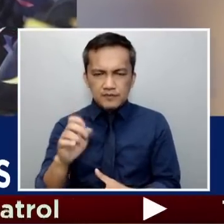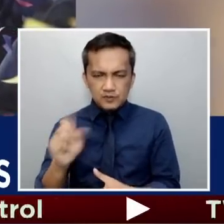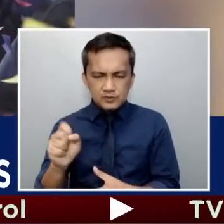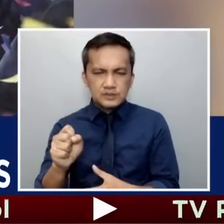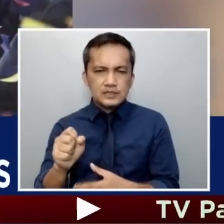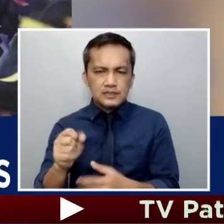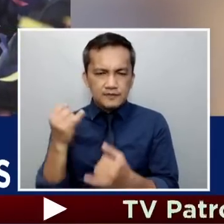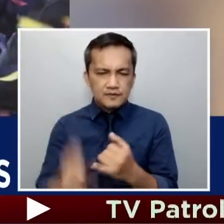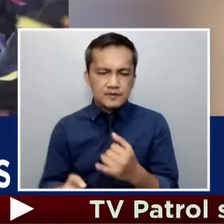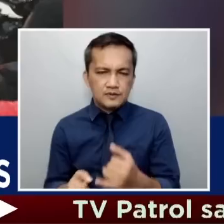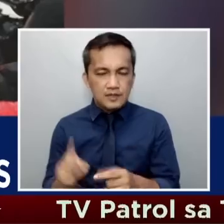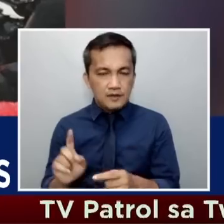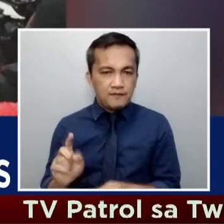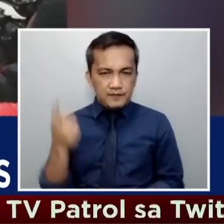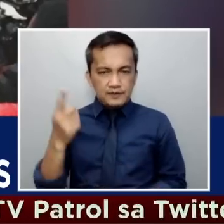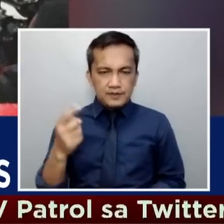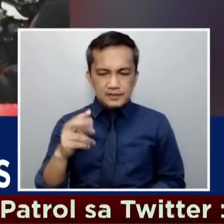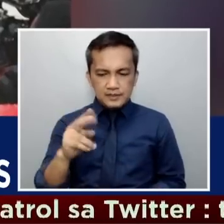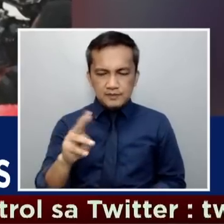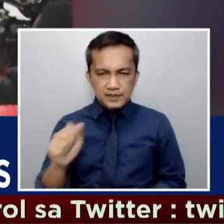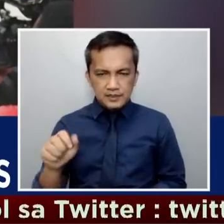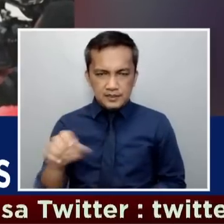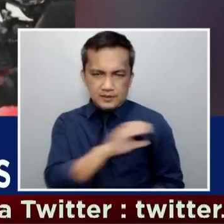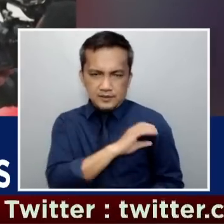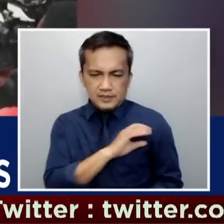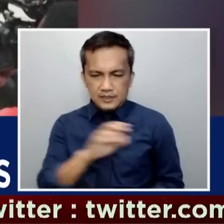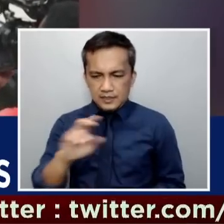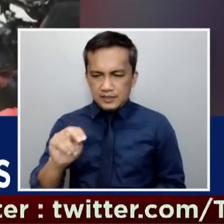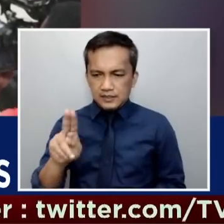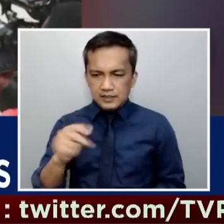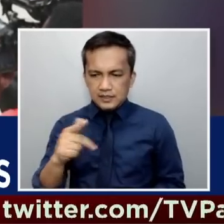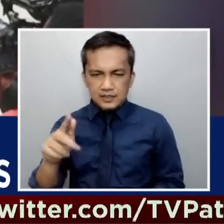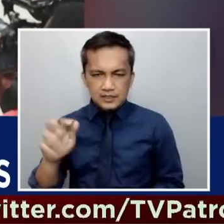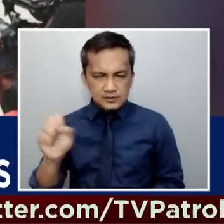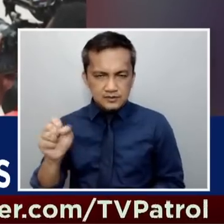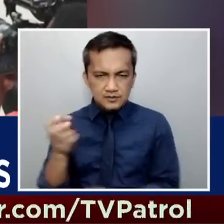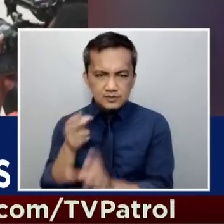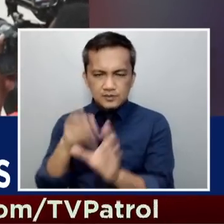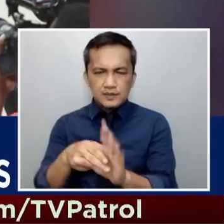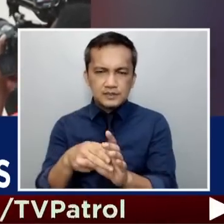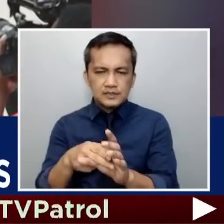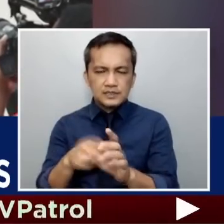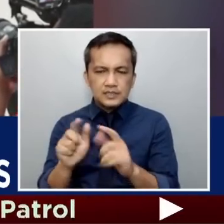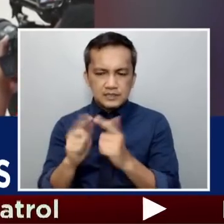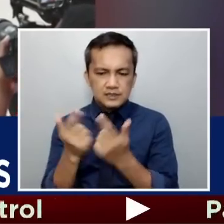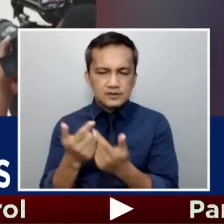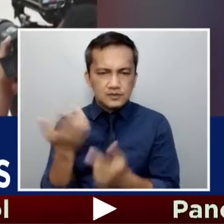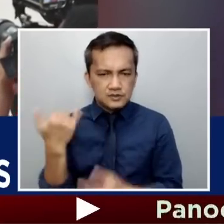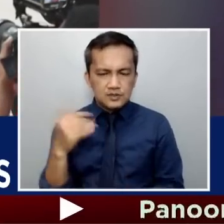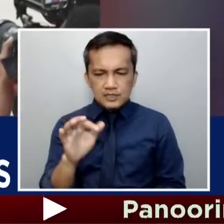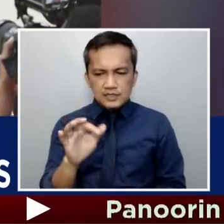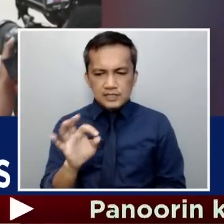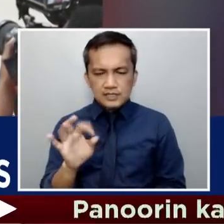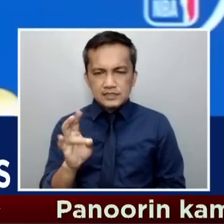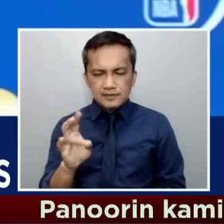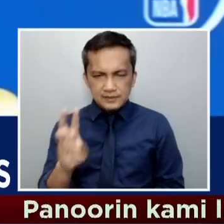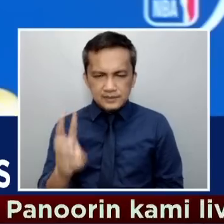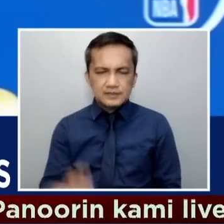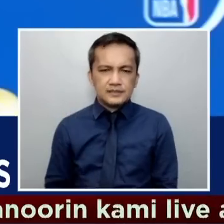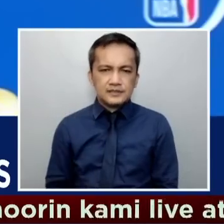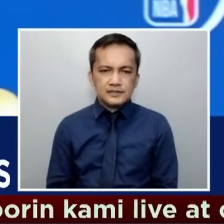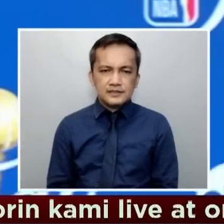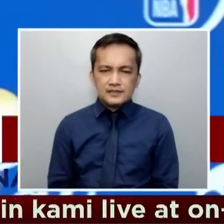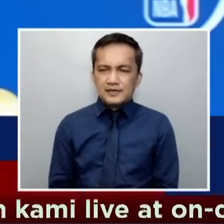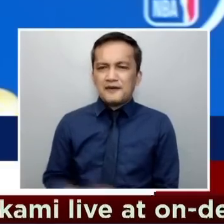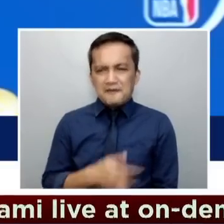finals. Ito ang countdown na ang NBA championship ng Nuggets mula nang sumali sila sa liga noong 1976. It's a good feeling when